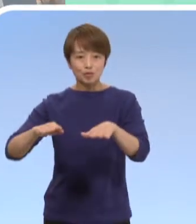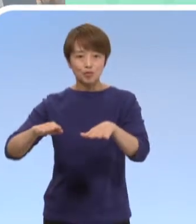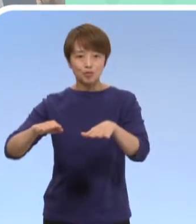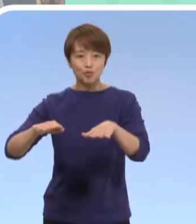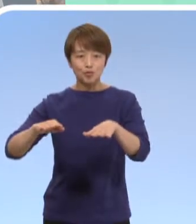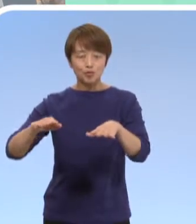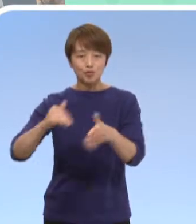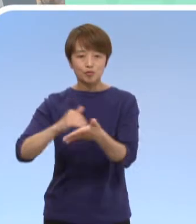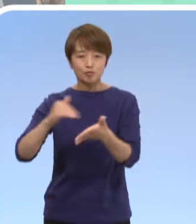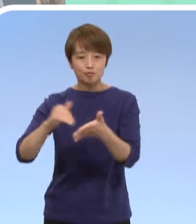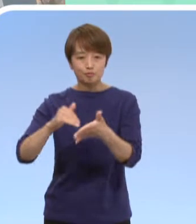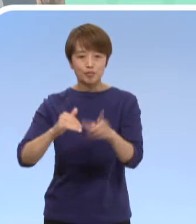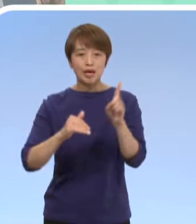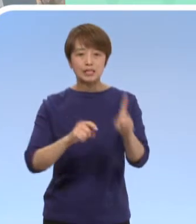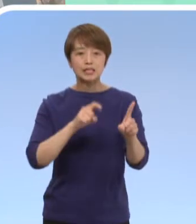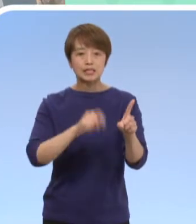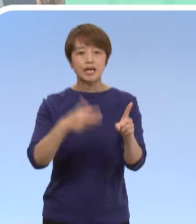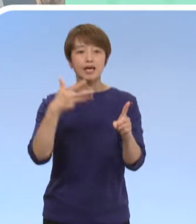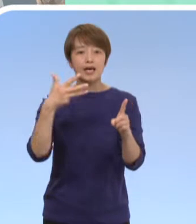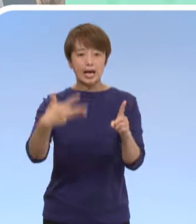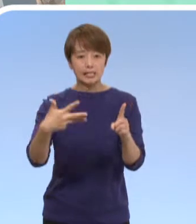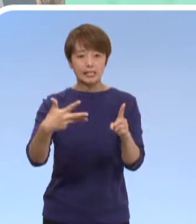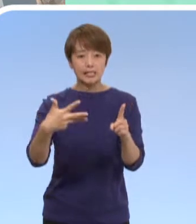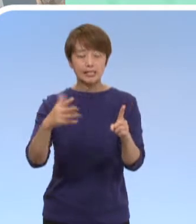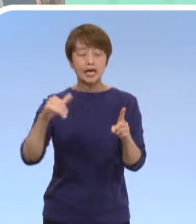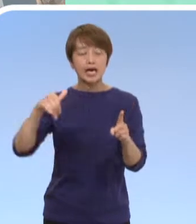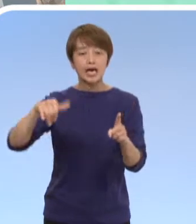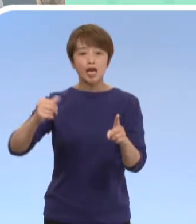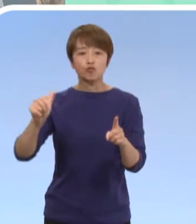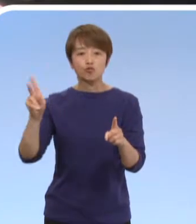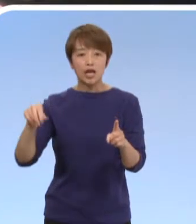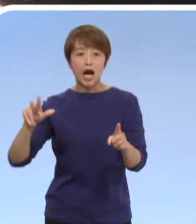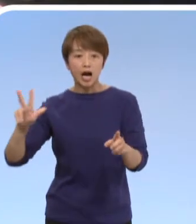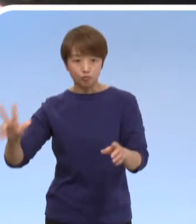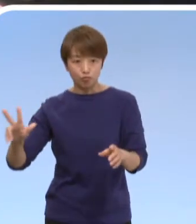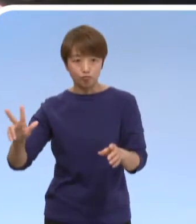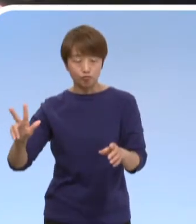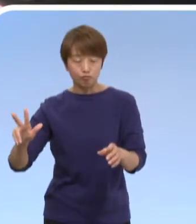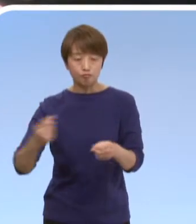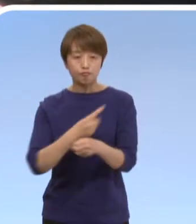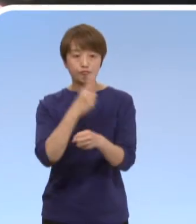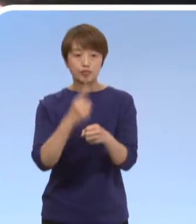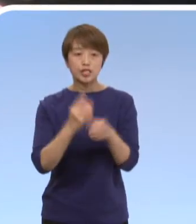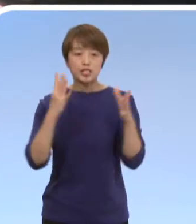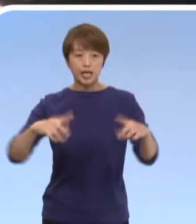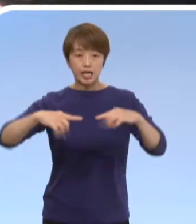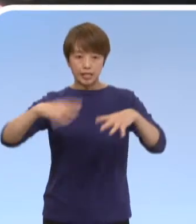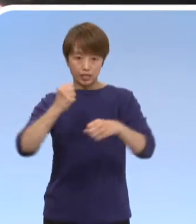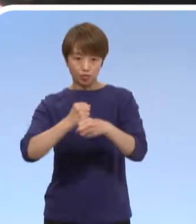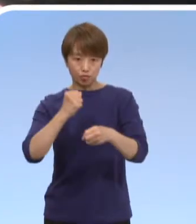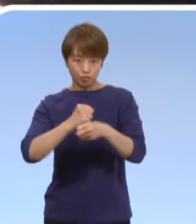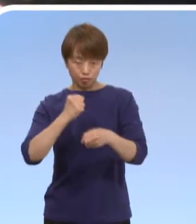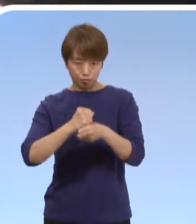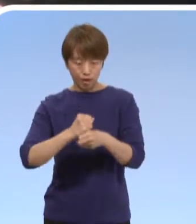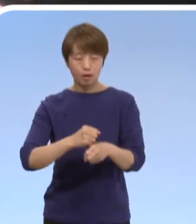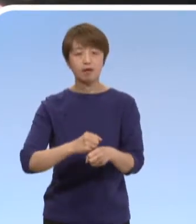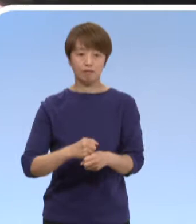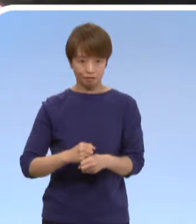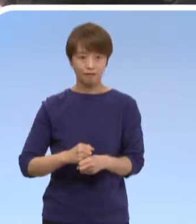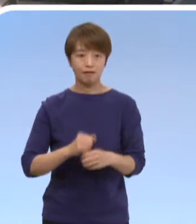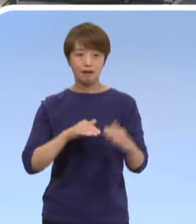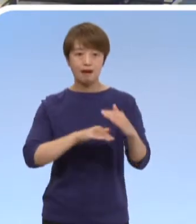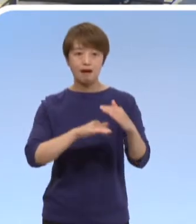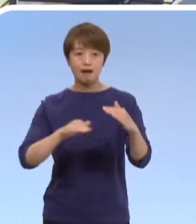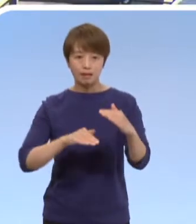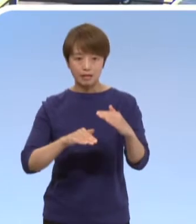が浮いているところが 1.8 ヘクタールです。年間に207万キロワットアワーの発電、平